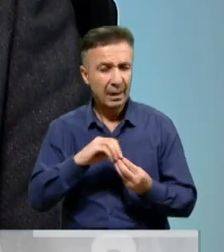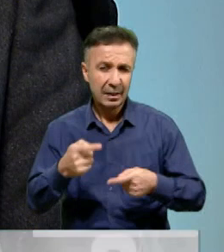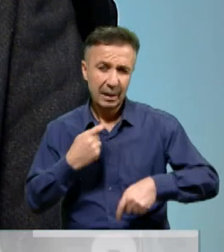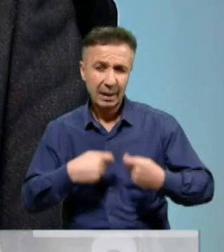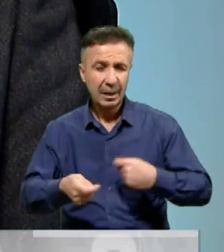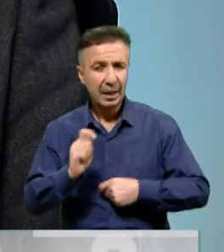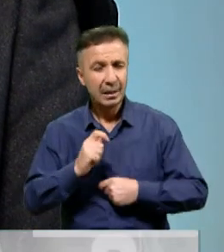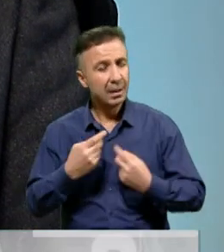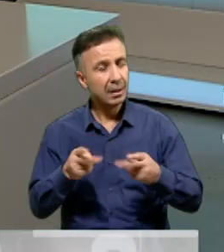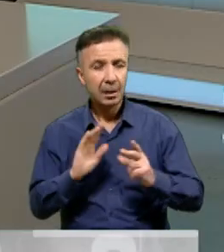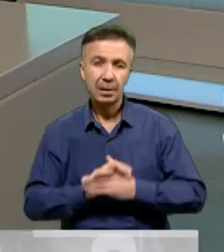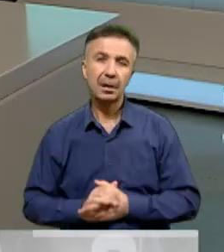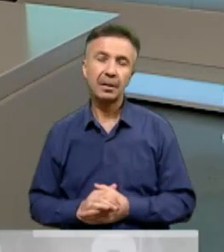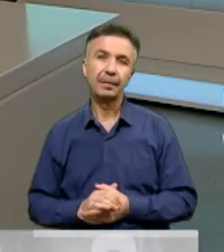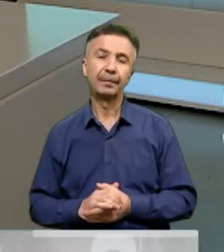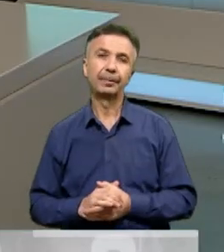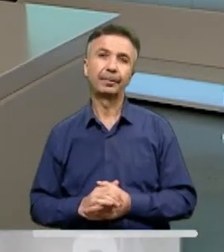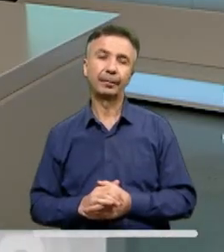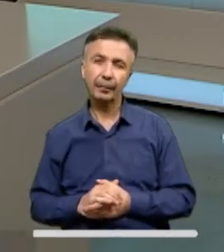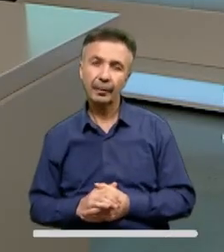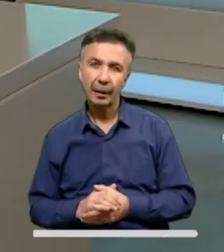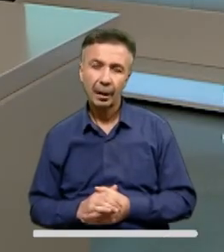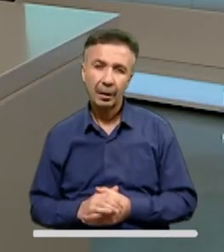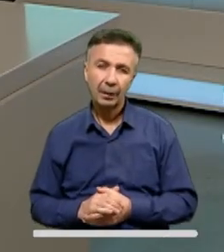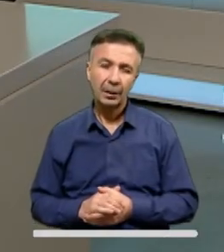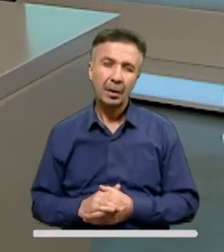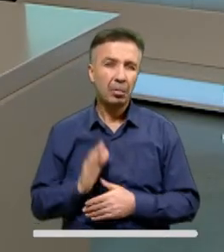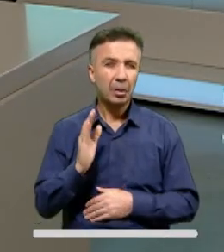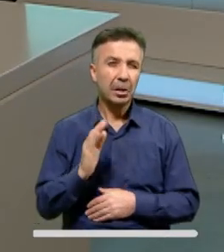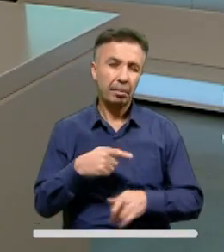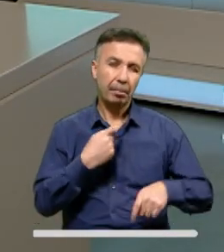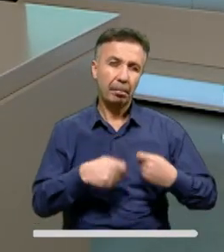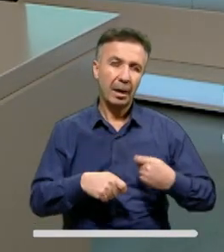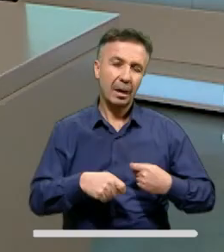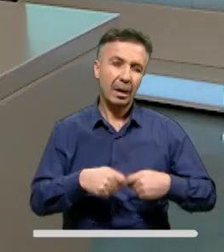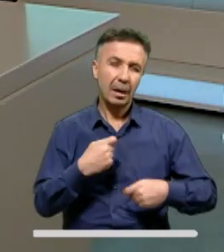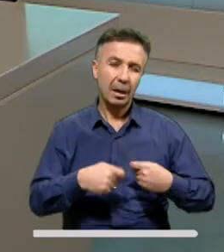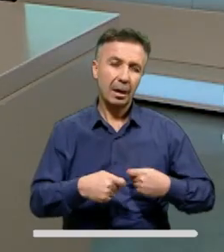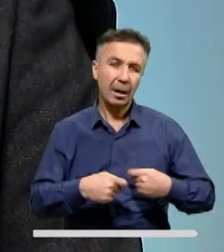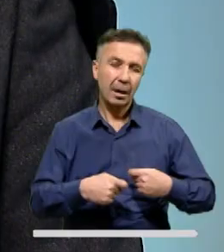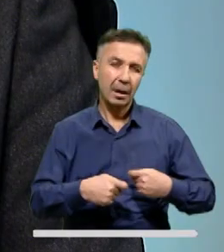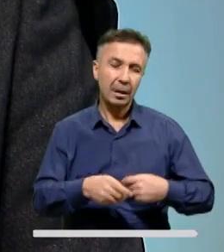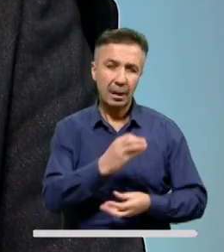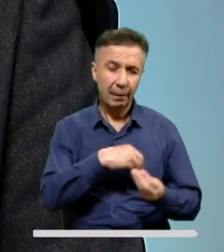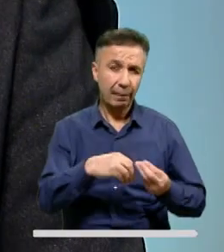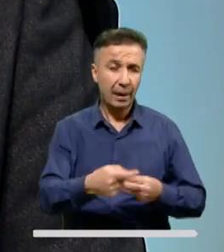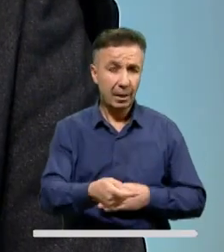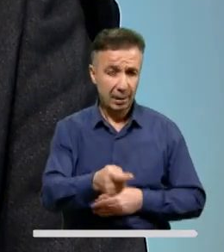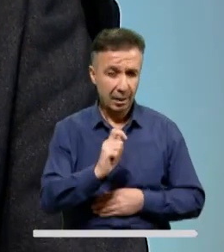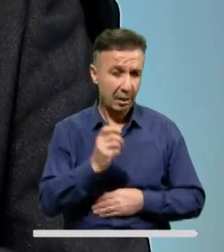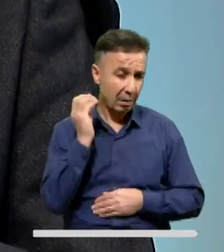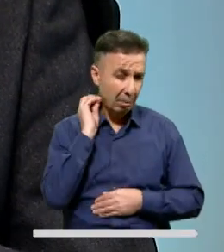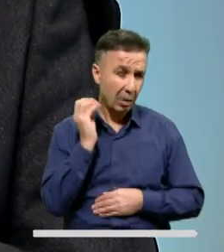caiz değil. Zaten burada bir para satımı var gibi, evet, değil mi hocam? Yani bu gidip bankadan faiz alıyor, faizli kredi borç alıp